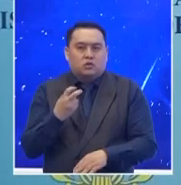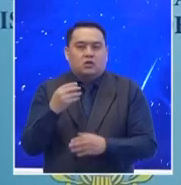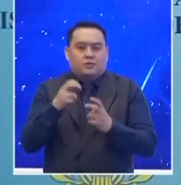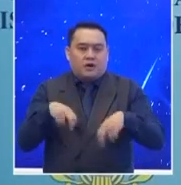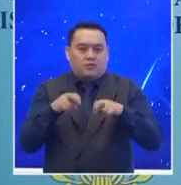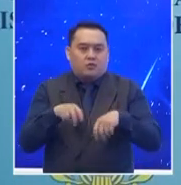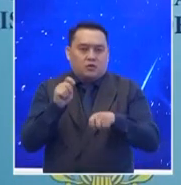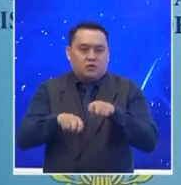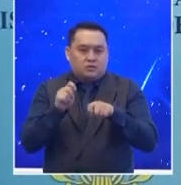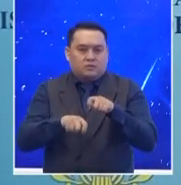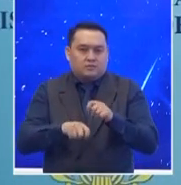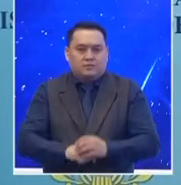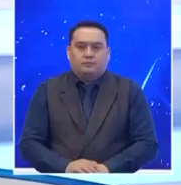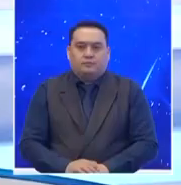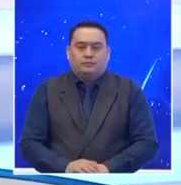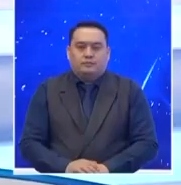тергеу жүргізілуде.